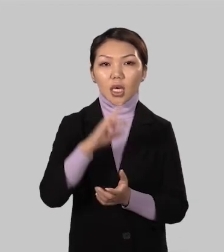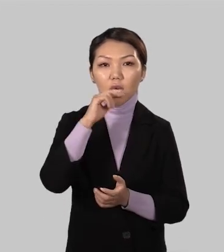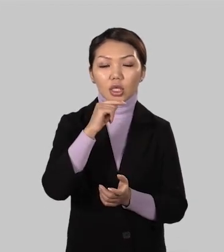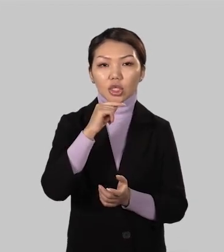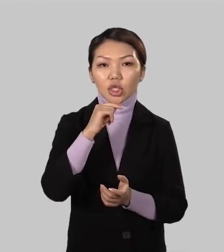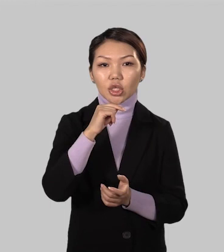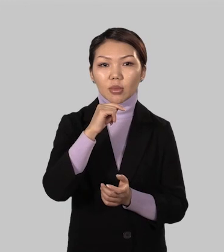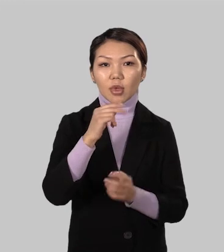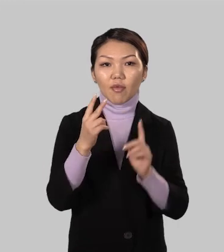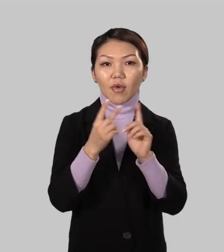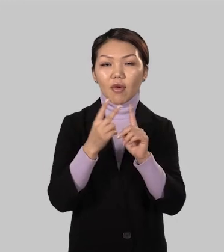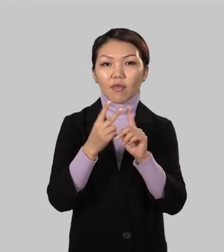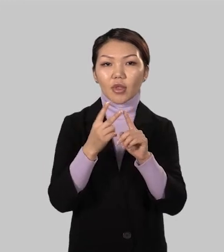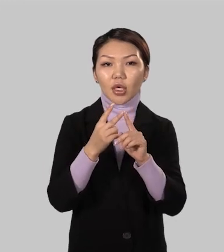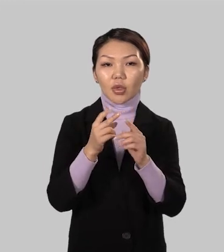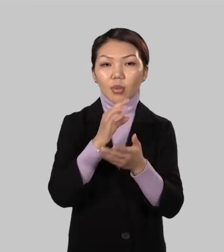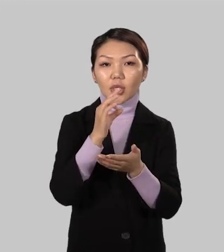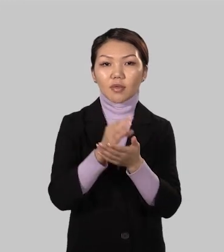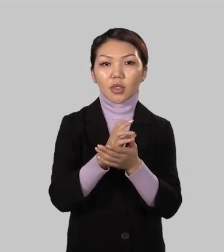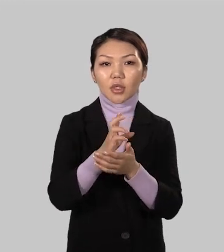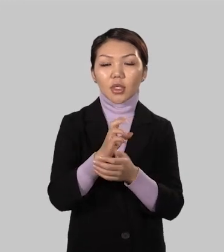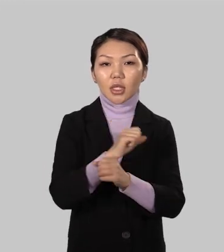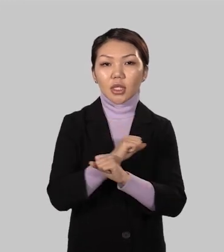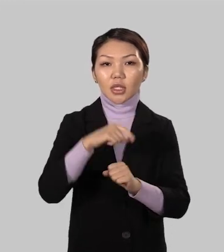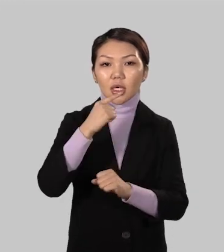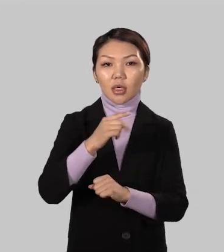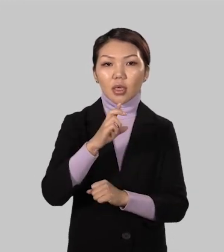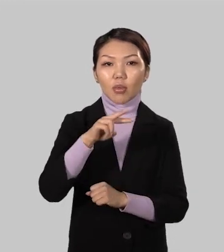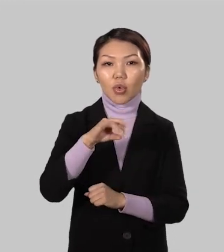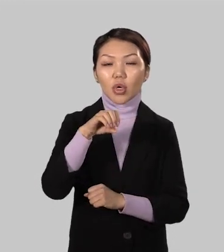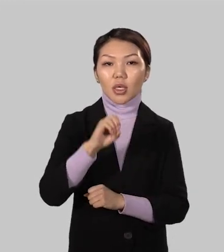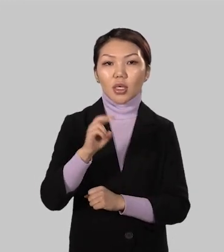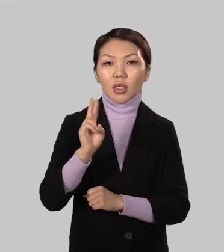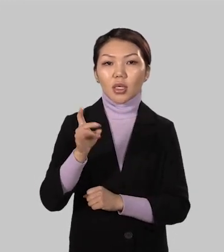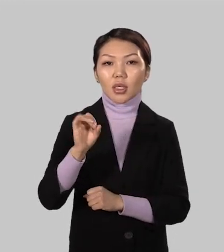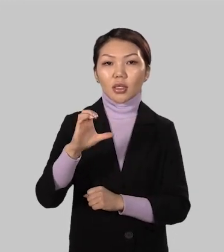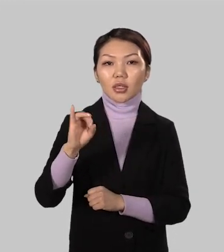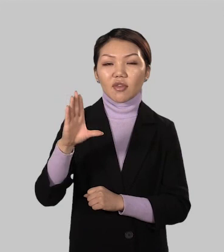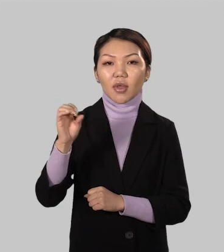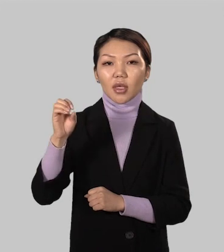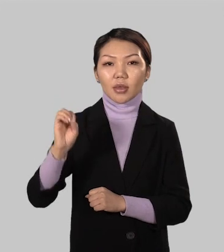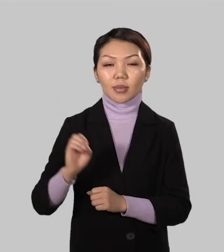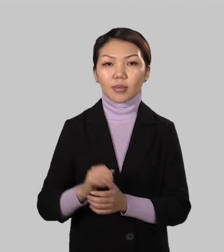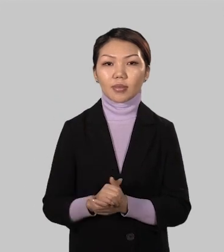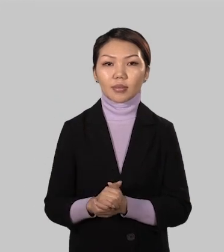ошибка допущена во втором варианте нельзя говорить более красивее